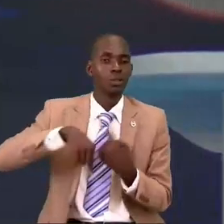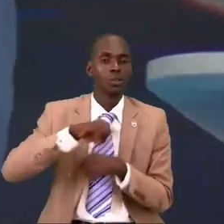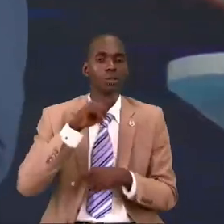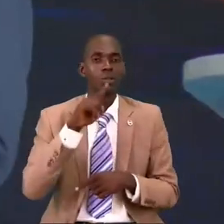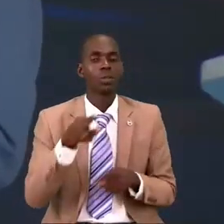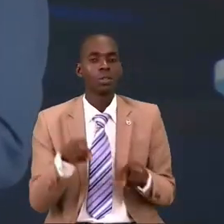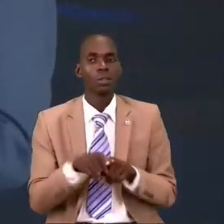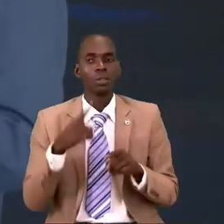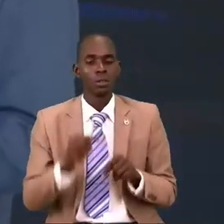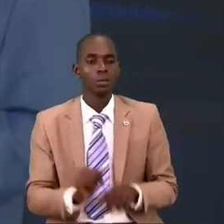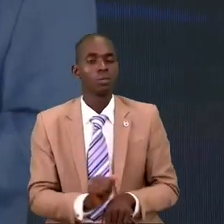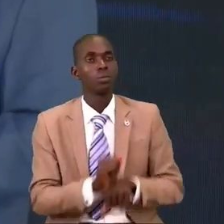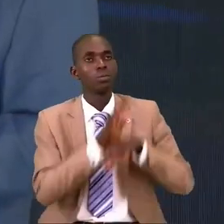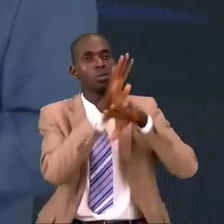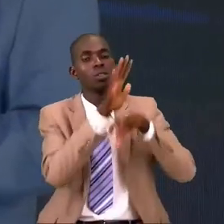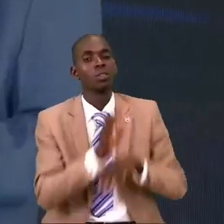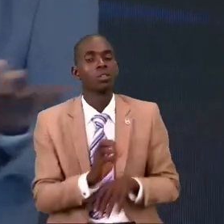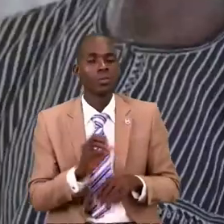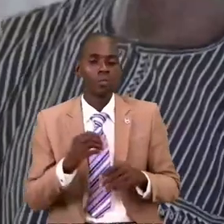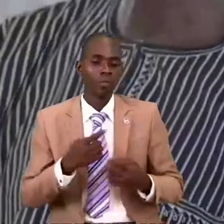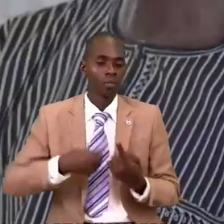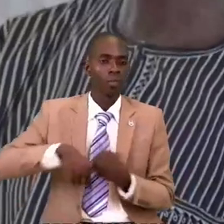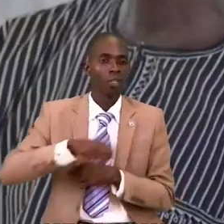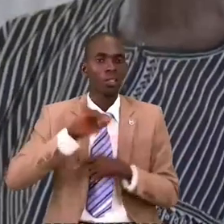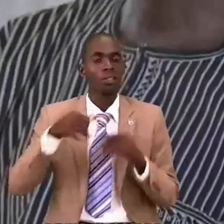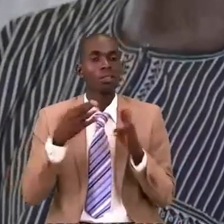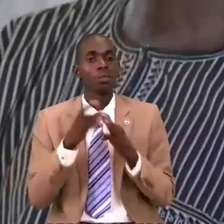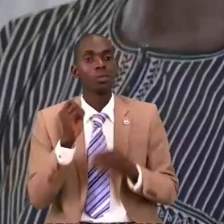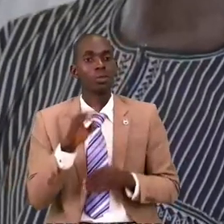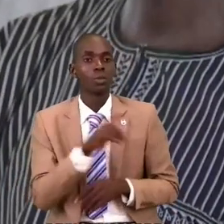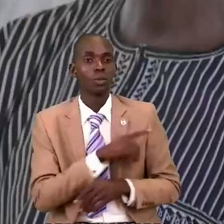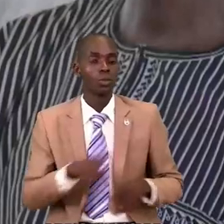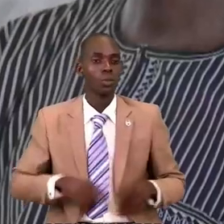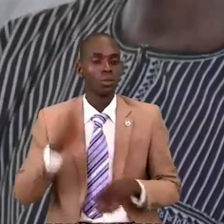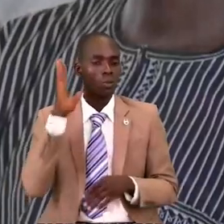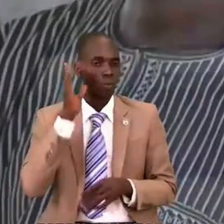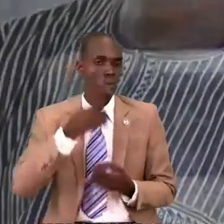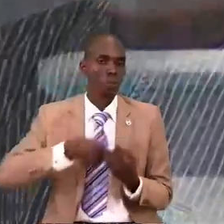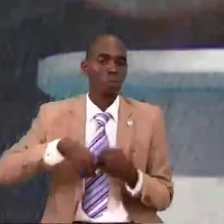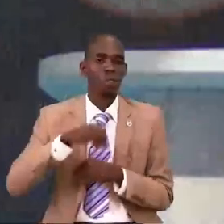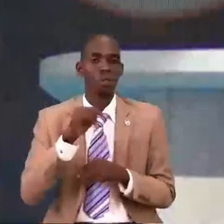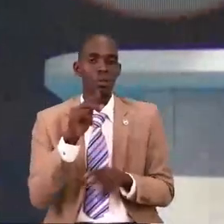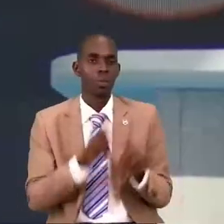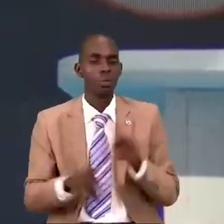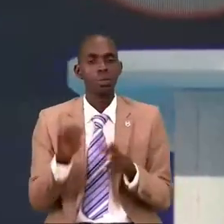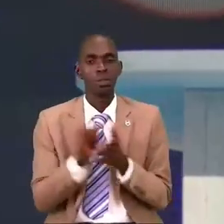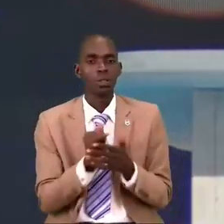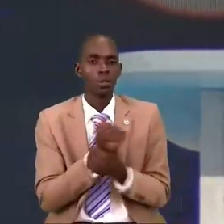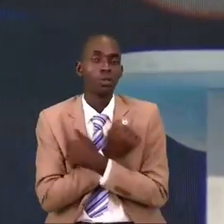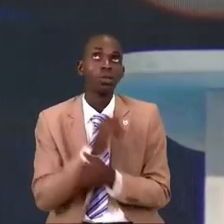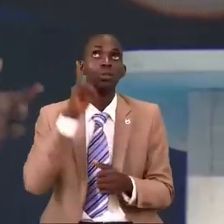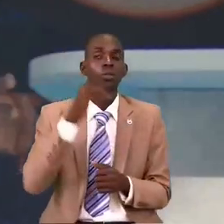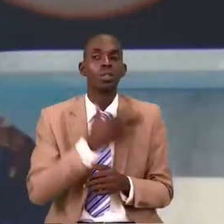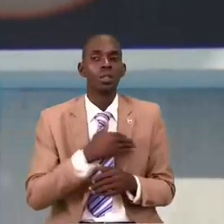va environner ceux qui l'aiment et ceux qui font son devoir. Je veux te rassurer, comme